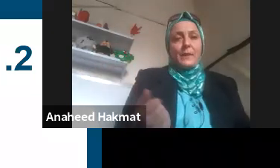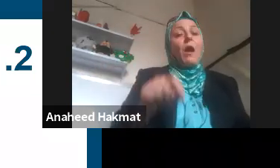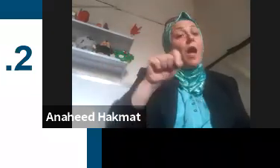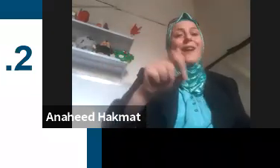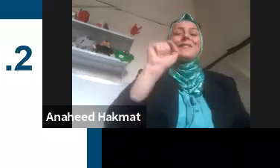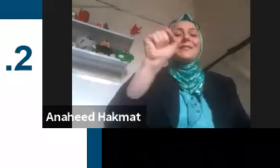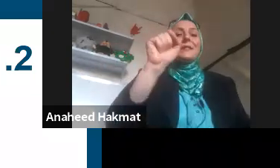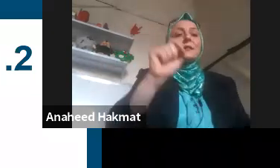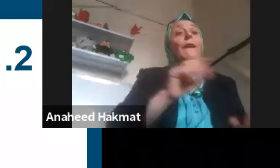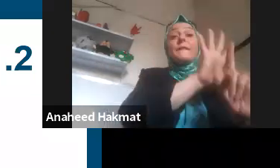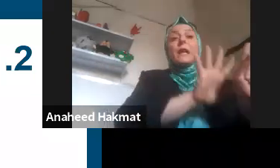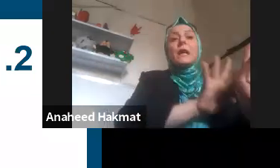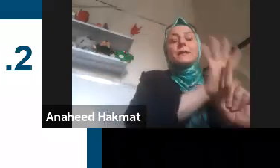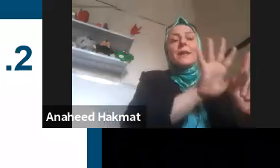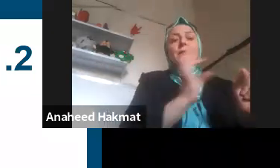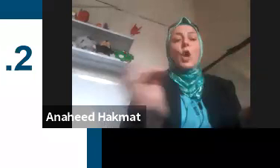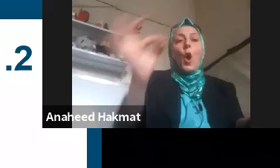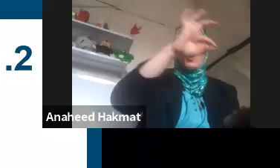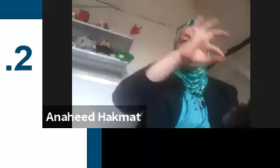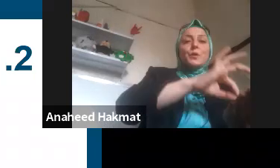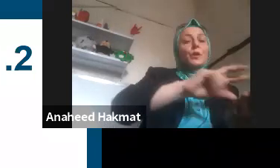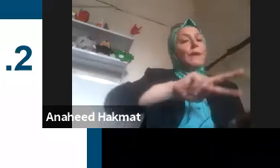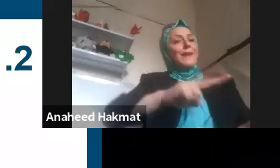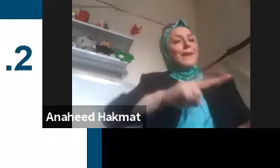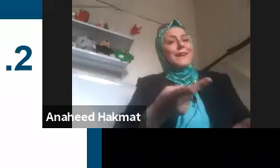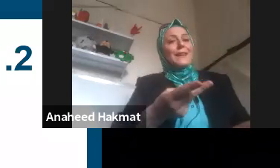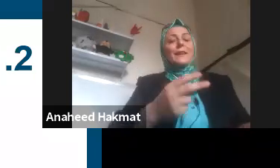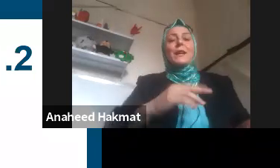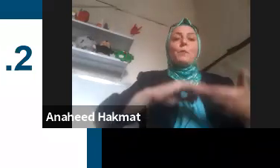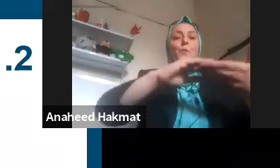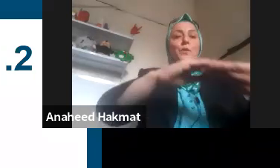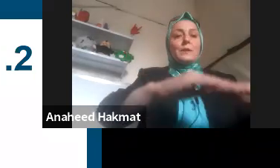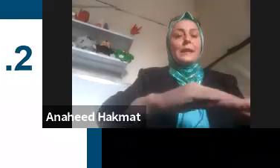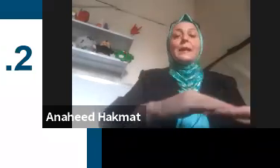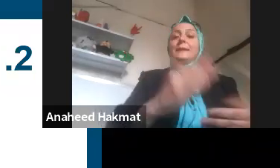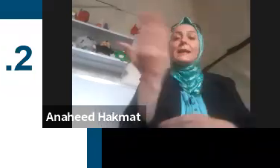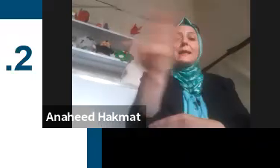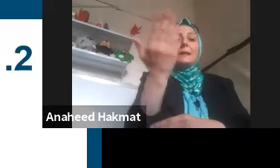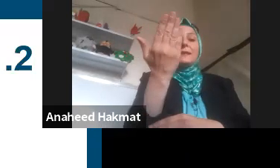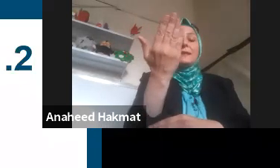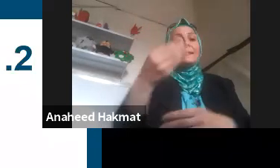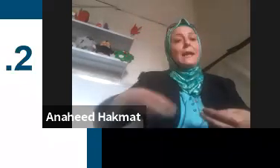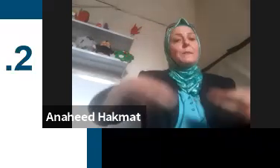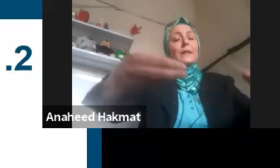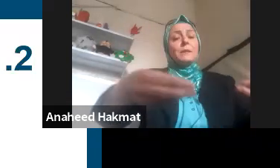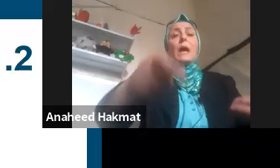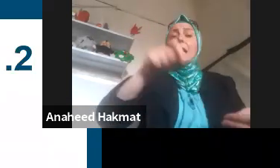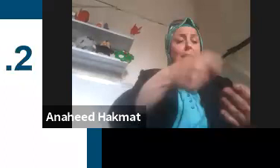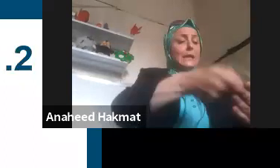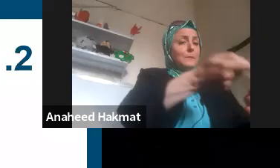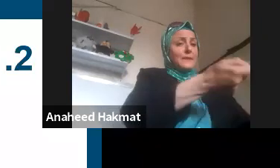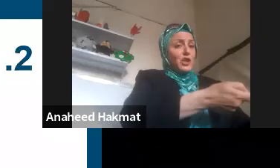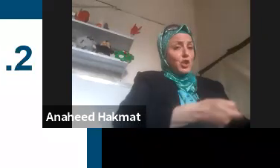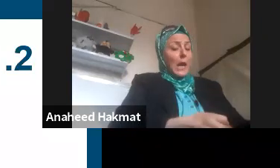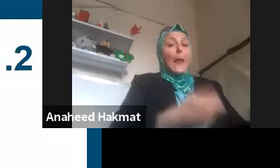وصولهم لباقي الخدمات اللي معقول تكون المدرسة عم بتغطيها. يلي مسجلين بالمدارس كانوا عم بيفتقروا